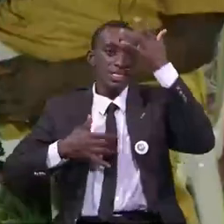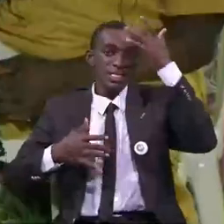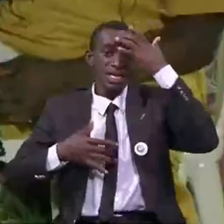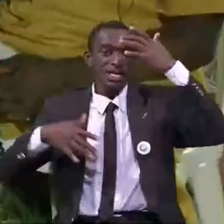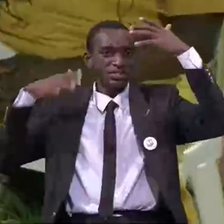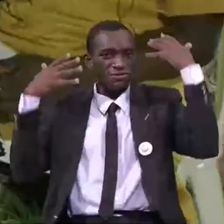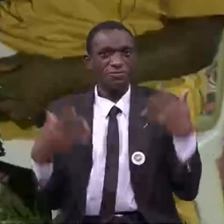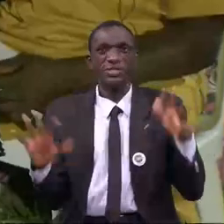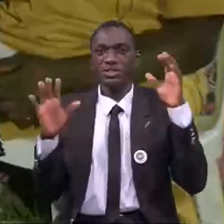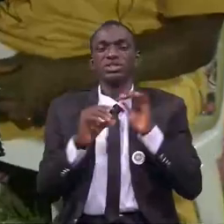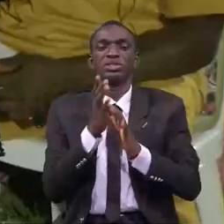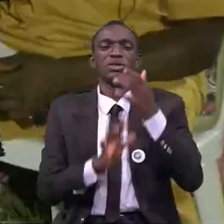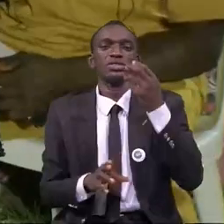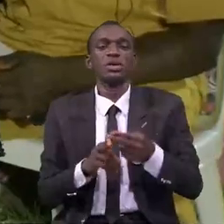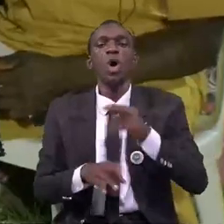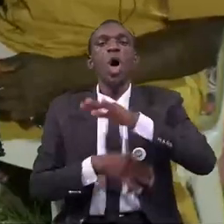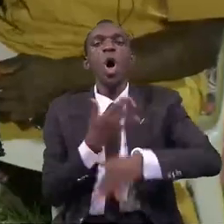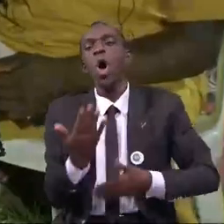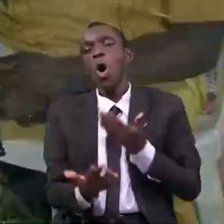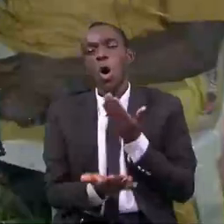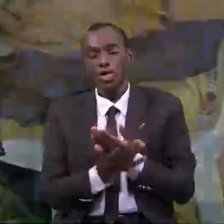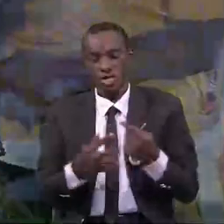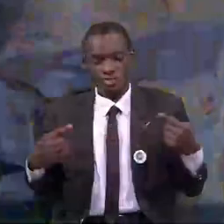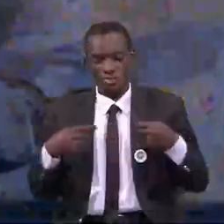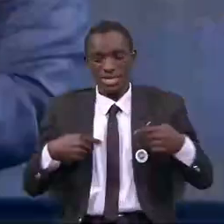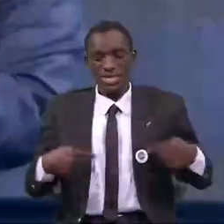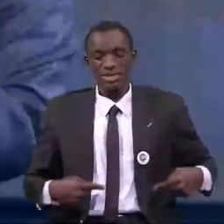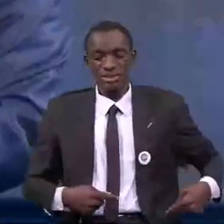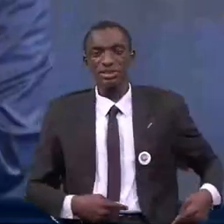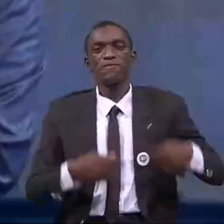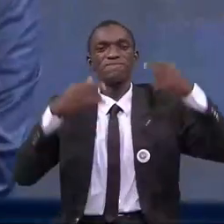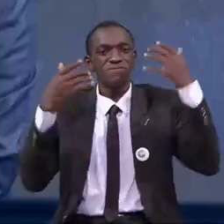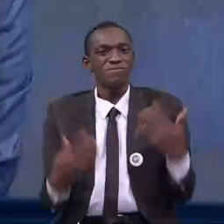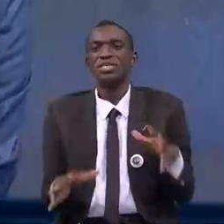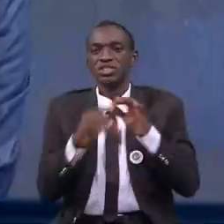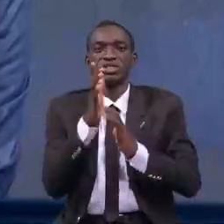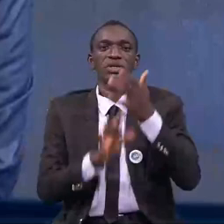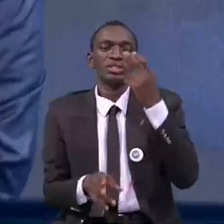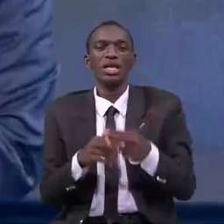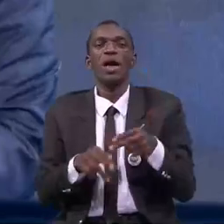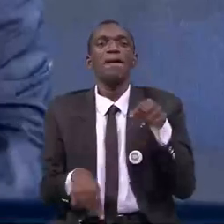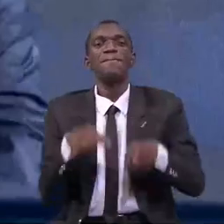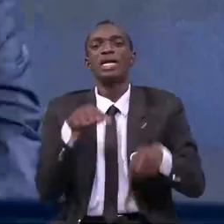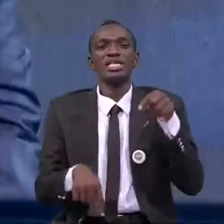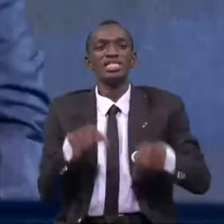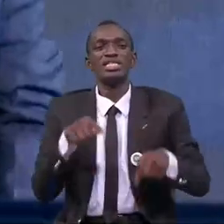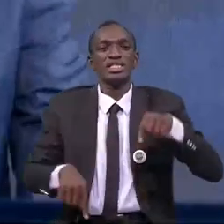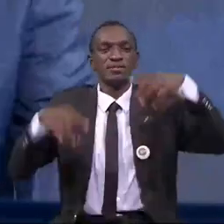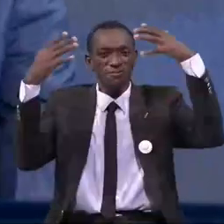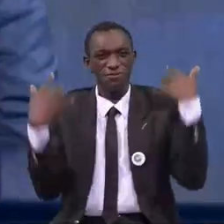fini pour les maladie c'est fini pour les douleurs c'est fini pour la